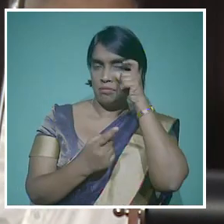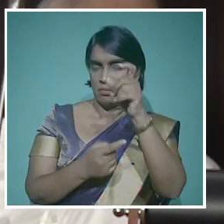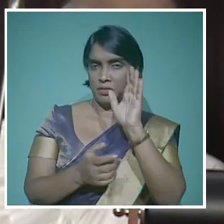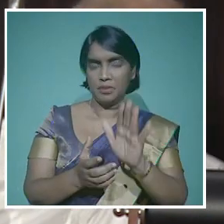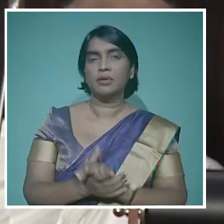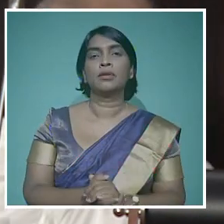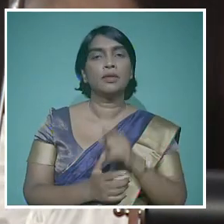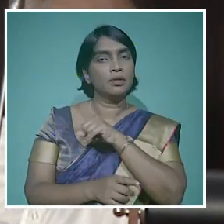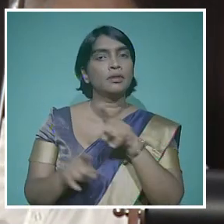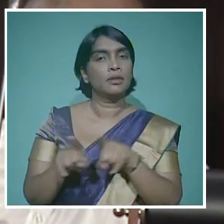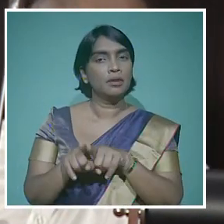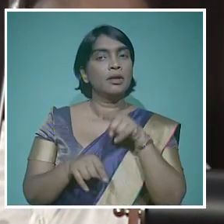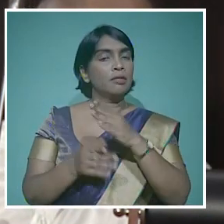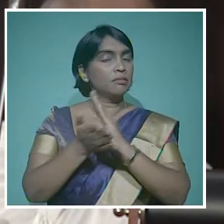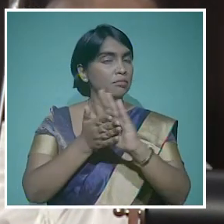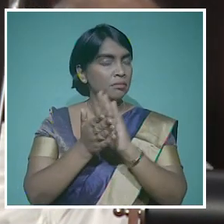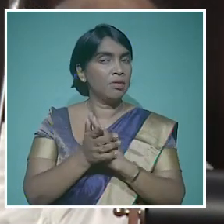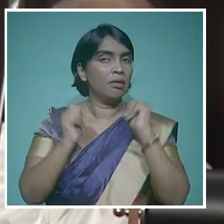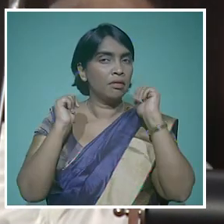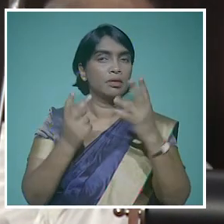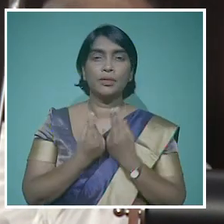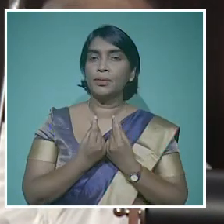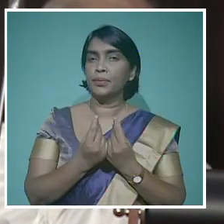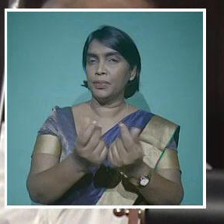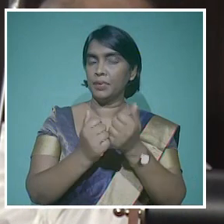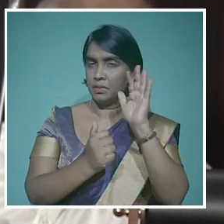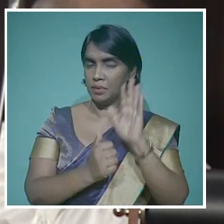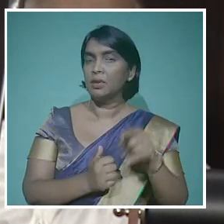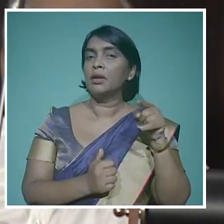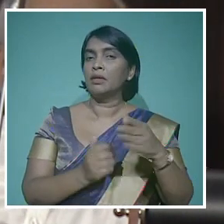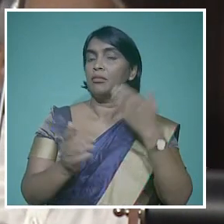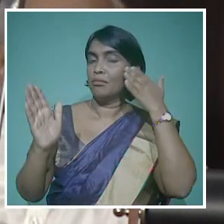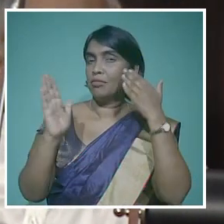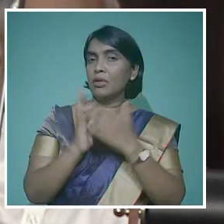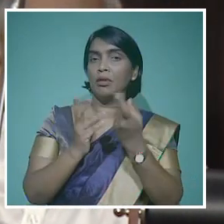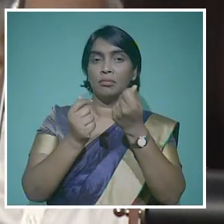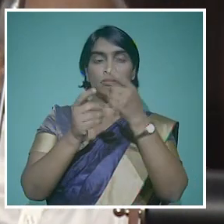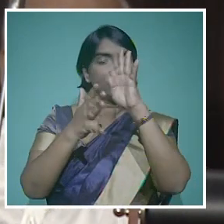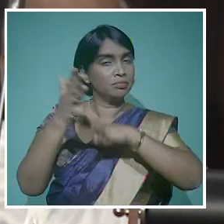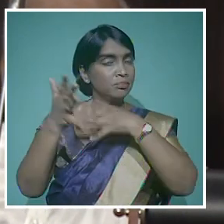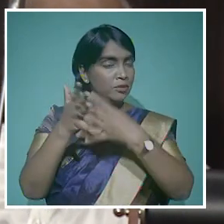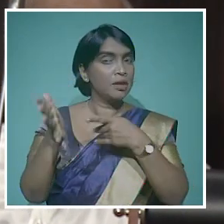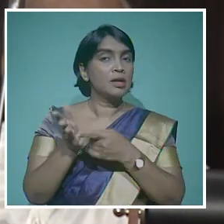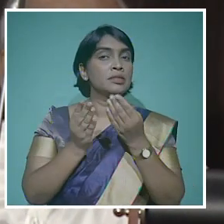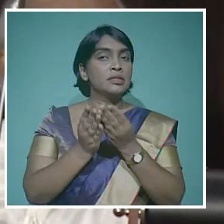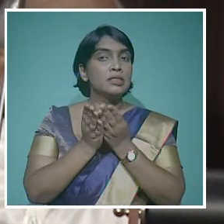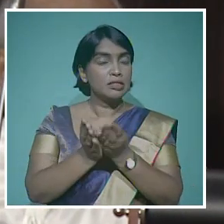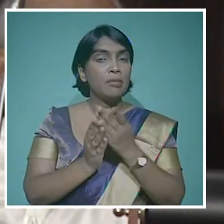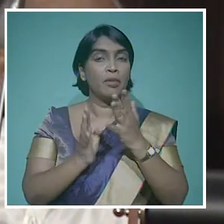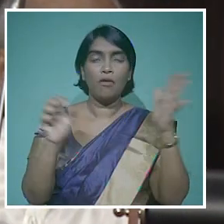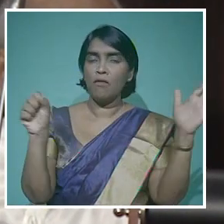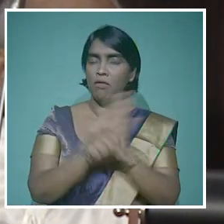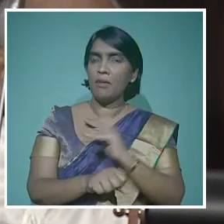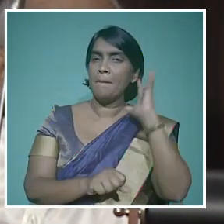වෙනවා. ඒ වගේම මේ සේවාවන් වඩාත් කාර්යක්ෂම කළ යුතුයි. මේ සඳහා අයවැය කරන සම්පත්වලින් උපරිම